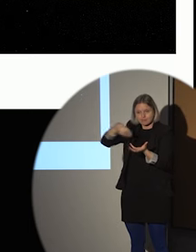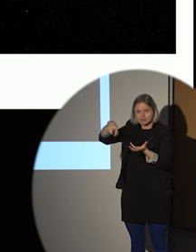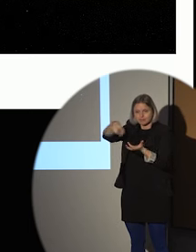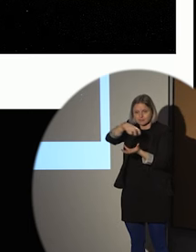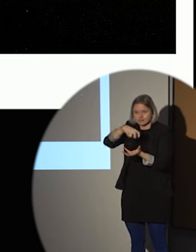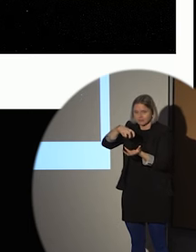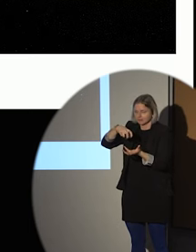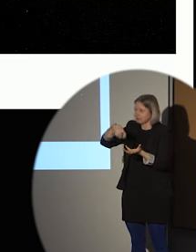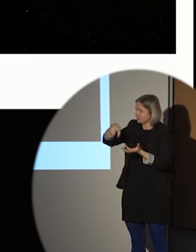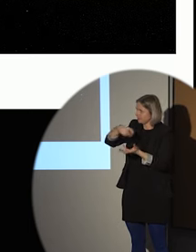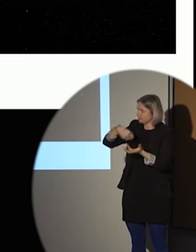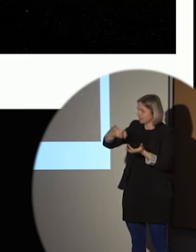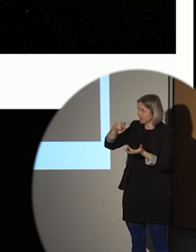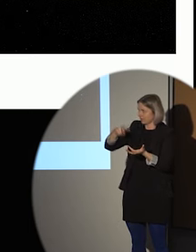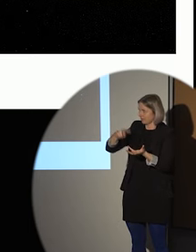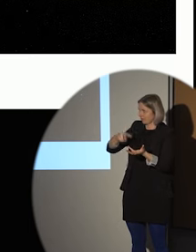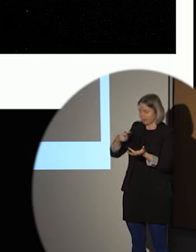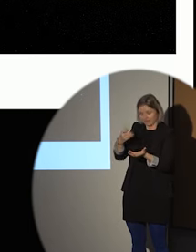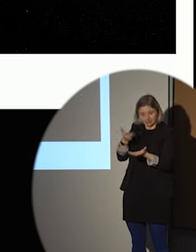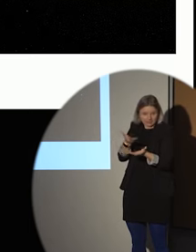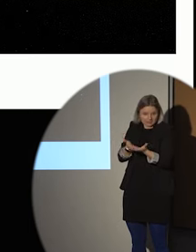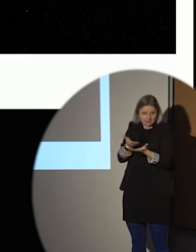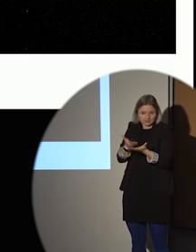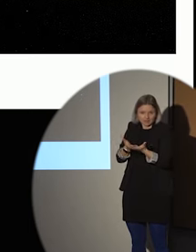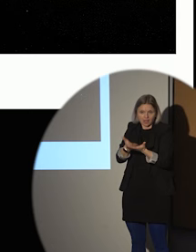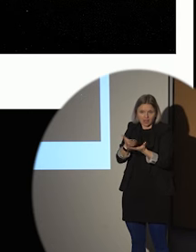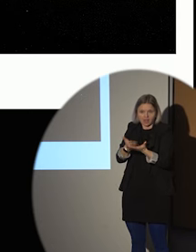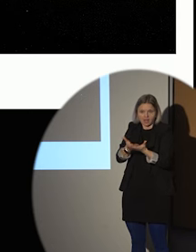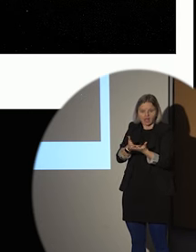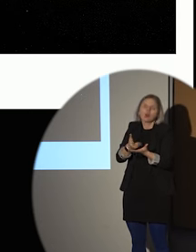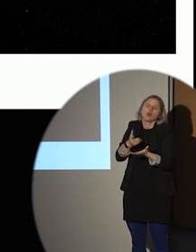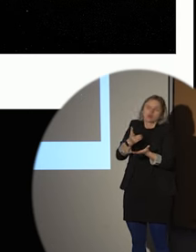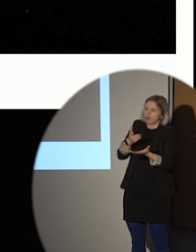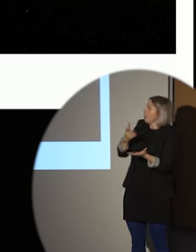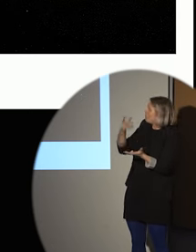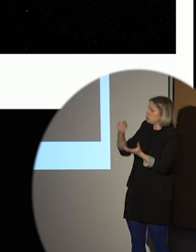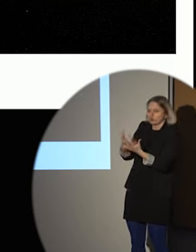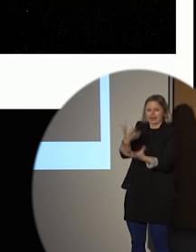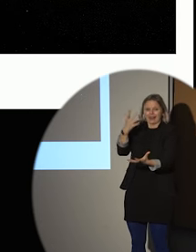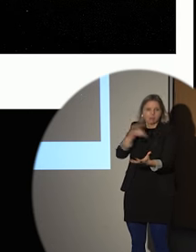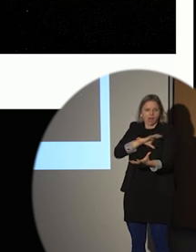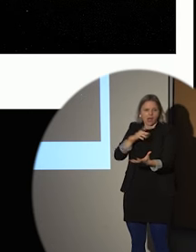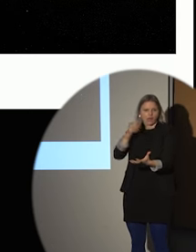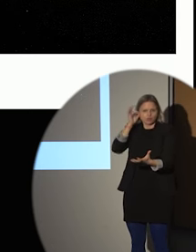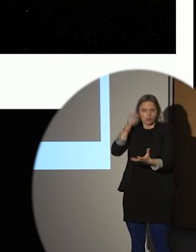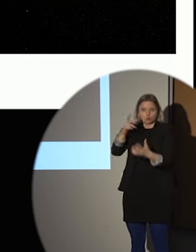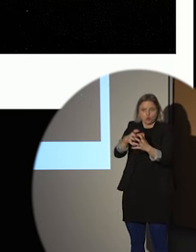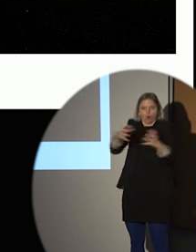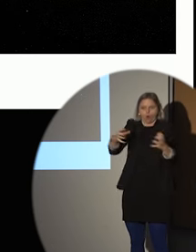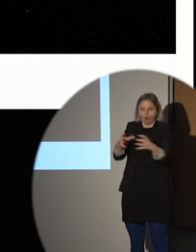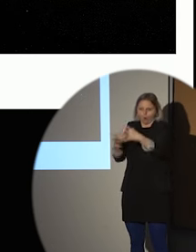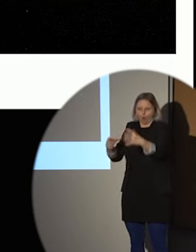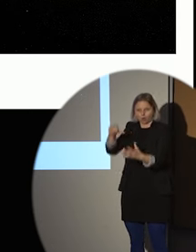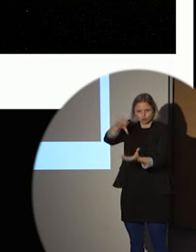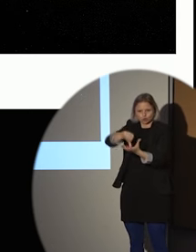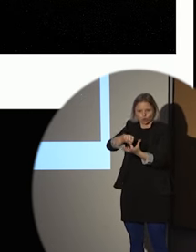stellaire, effectivement. Donc, c'est là où il y a le plus d'étoiles, le plus massives, les plus massives possibles. Ces étoiles, elles ne font